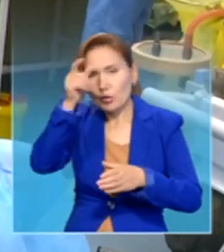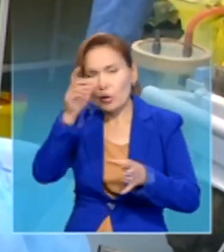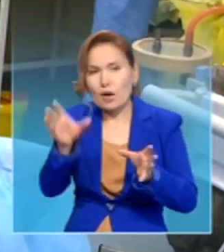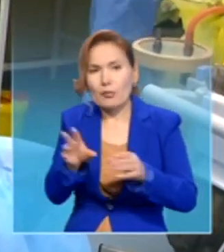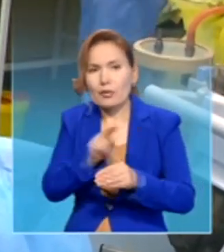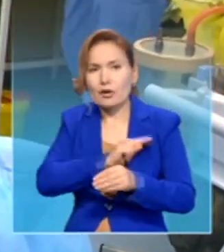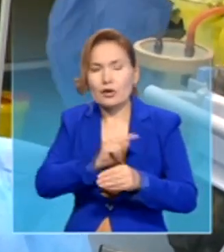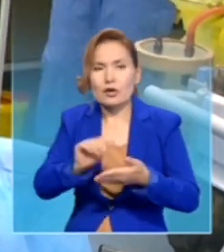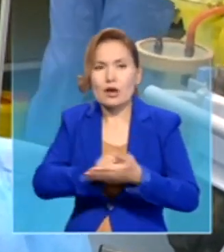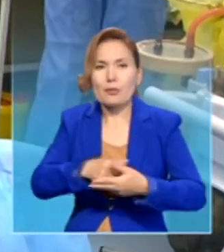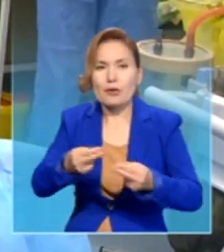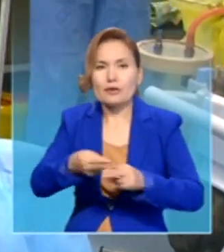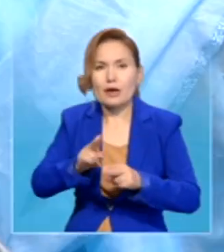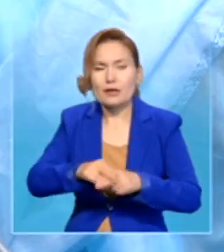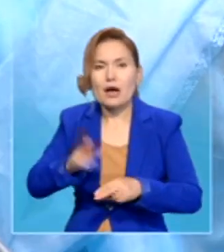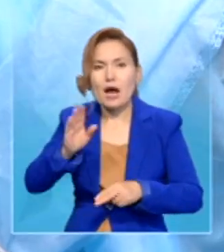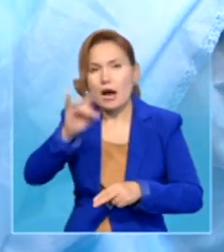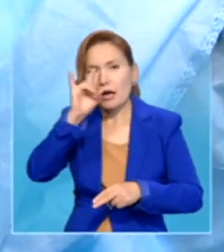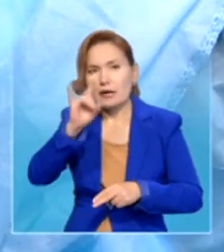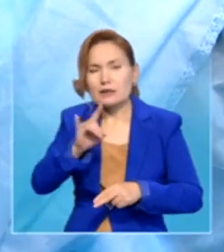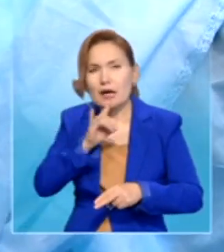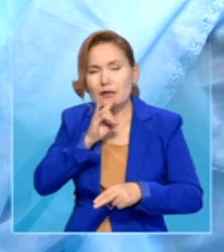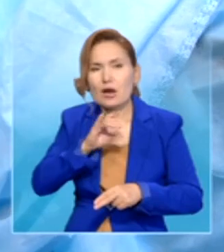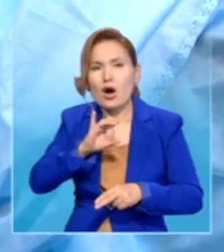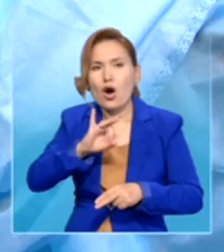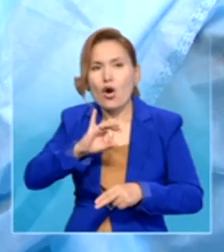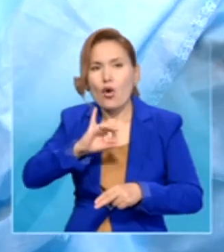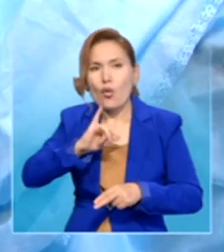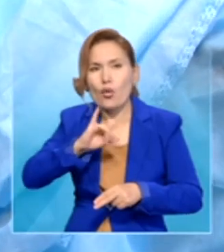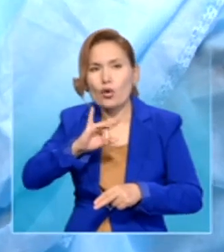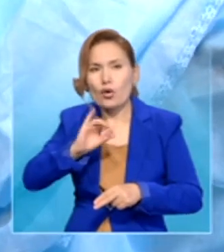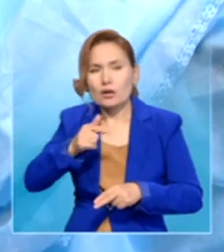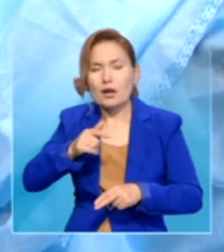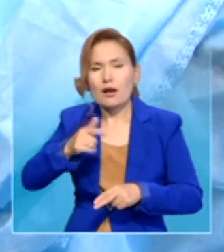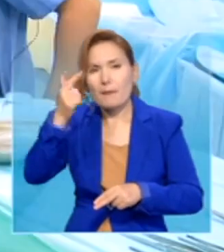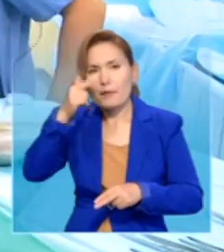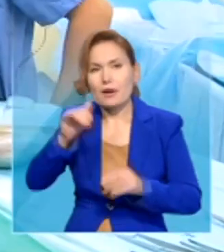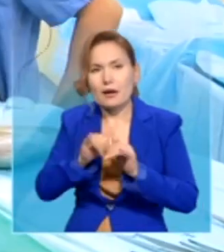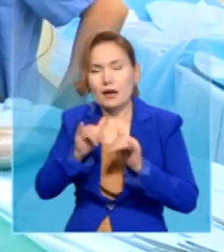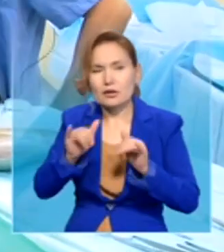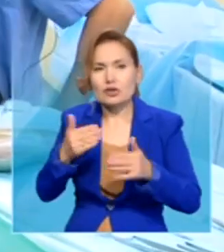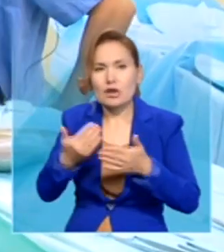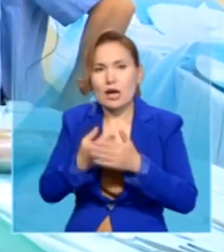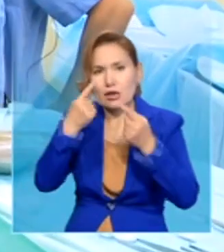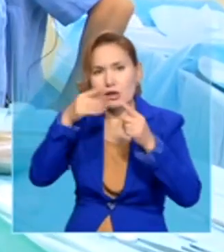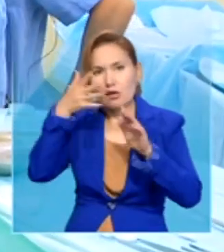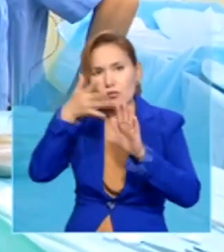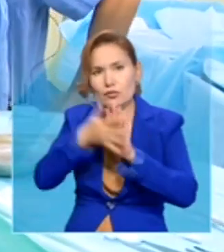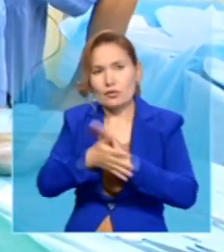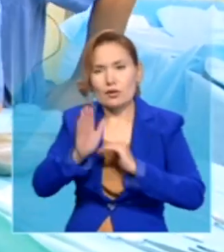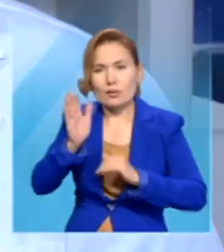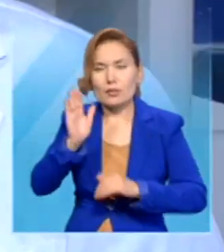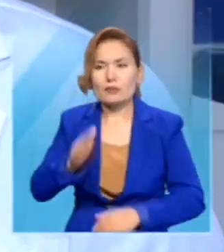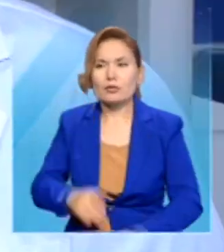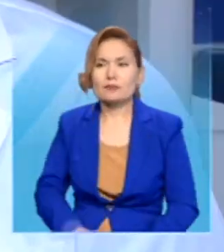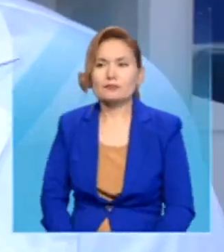қол қойған. Мақсат отандық урологтардың біліктілігін арттыру, жаңа технологияны игеру.